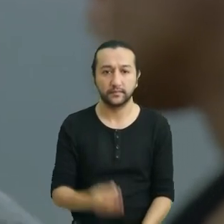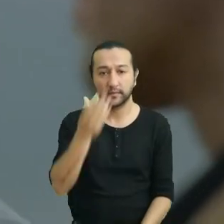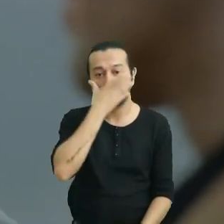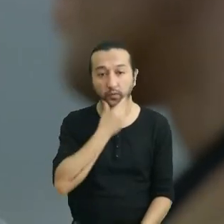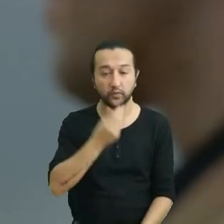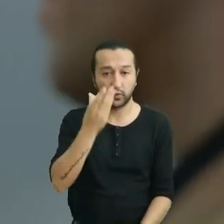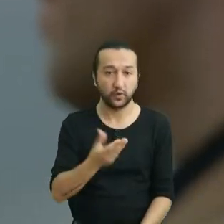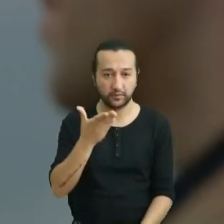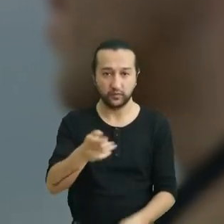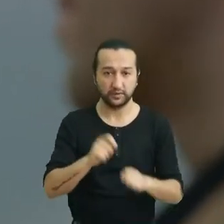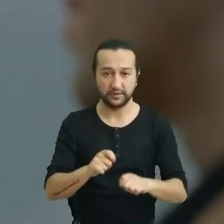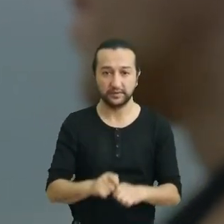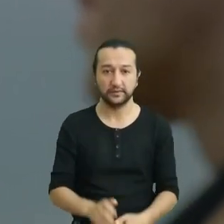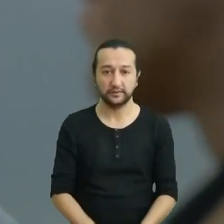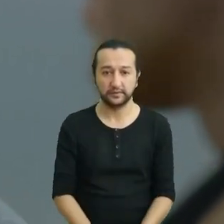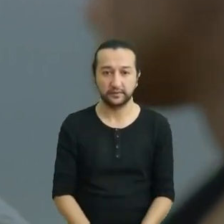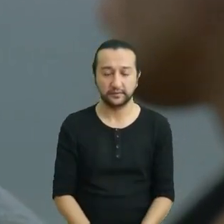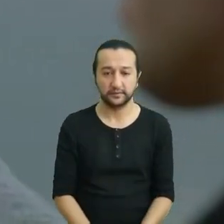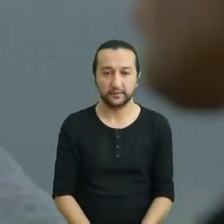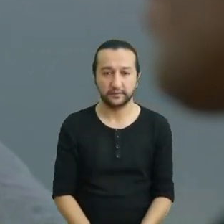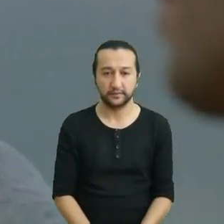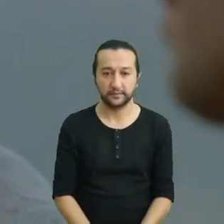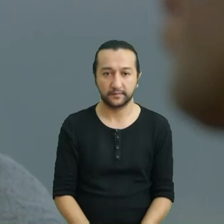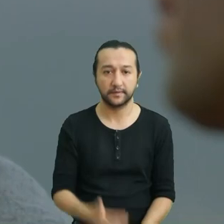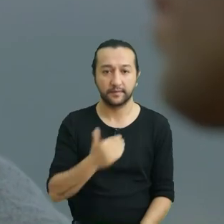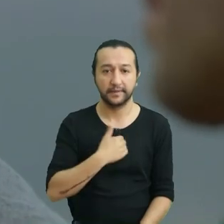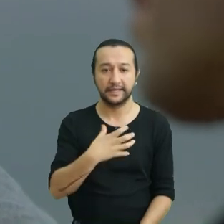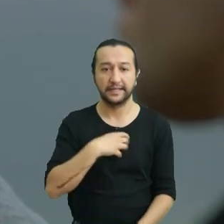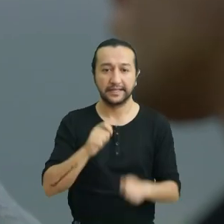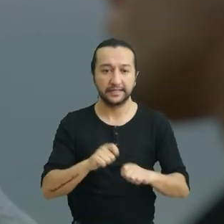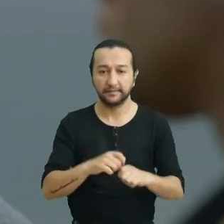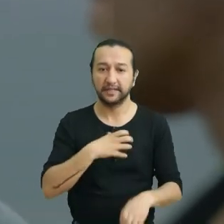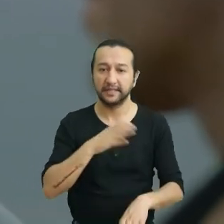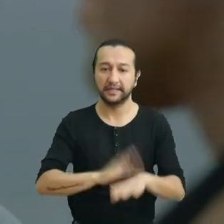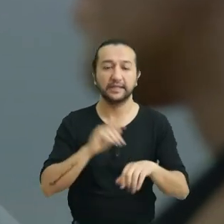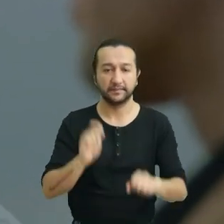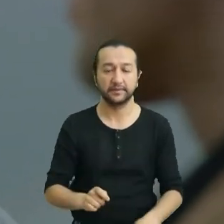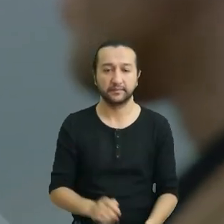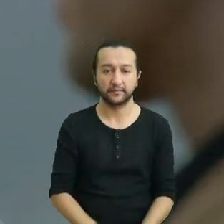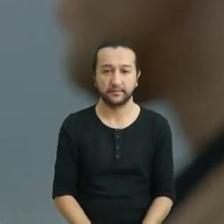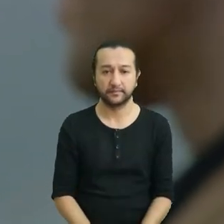Güzel olan da bu ya. Göle karşı oturuyorlar. Ben kendi işimi kendim hallederim.